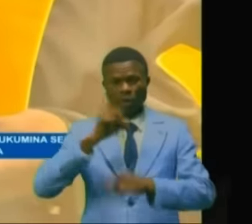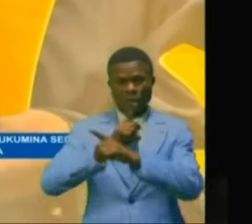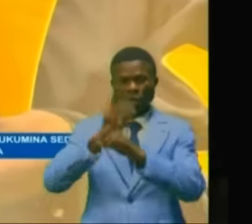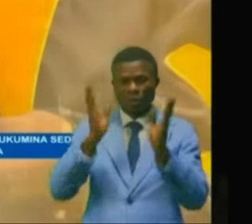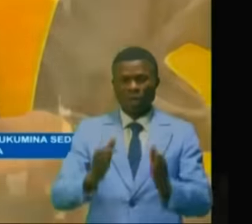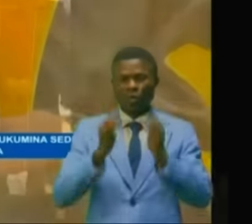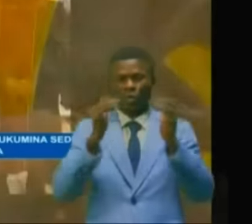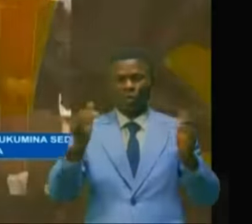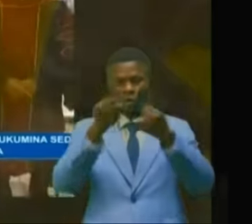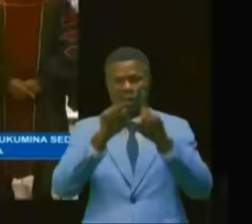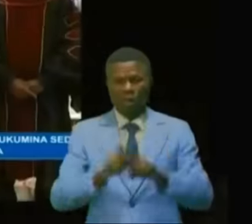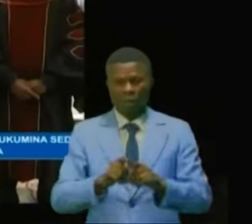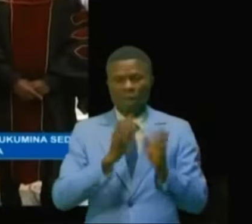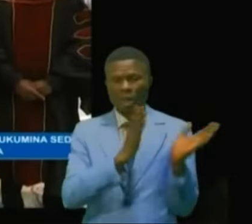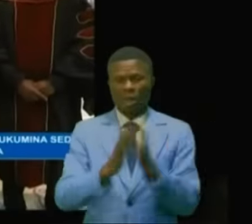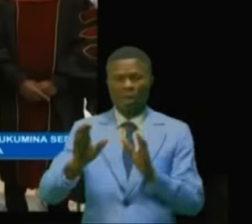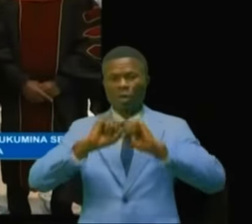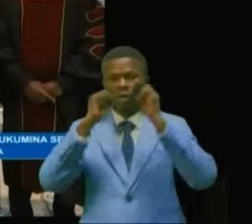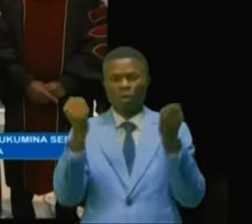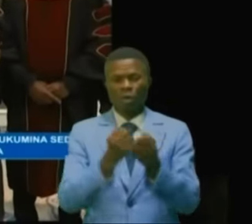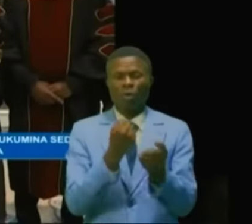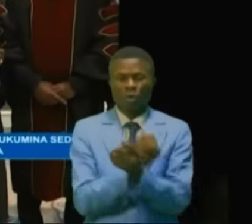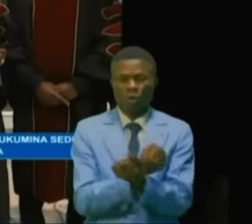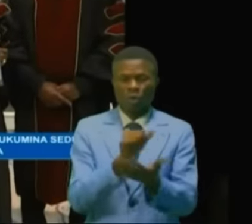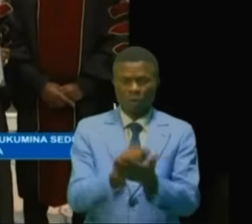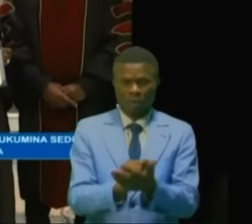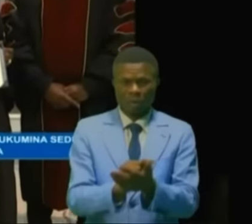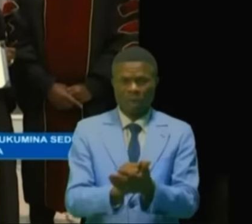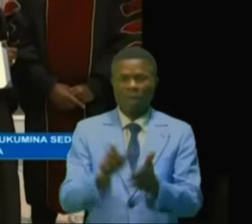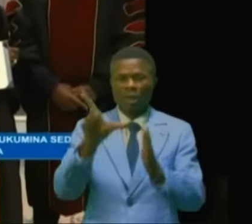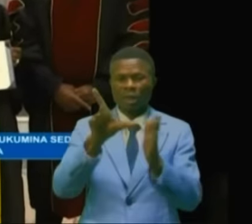paix et pourvoyeuses d'une société respectueuse des